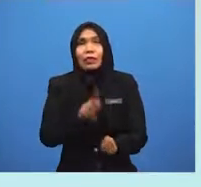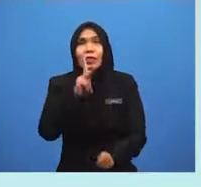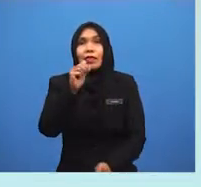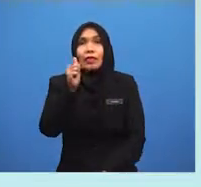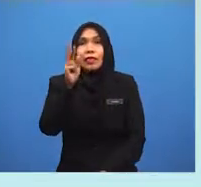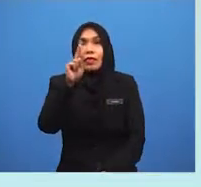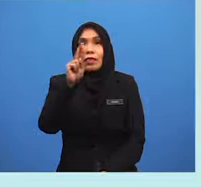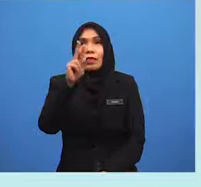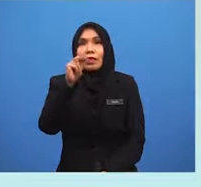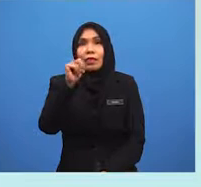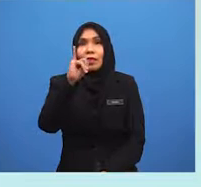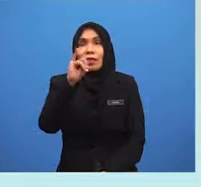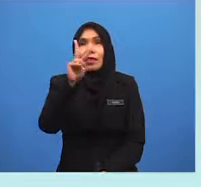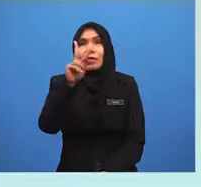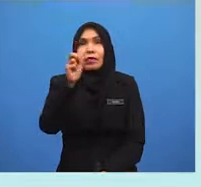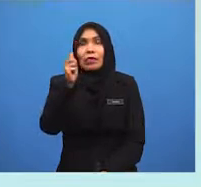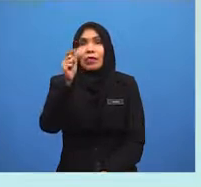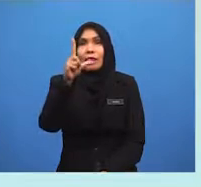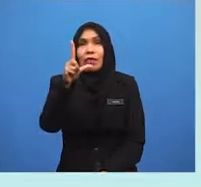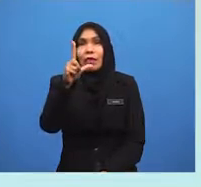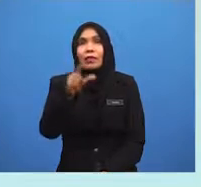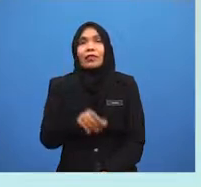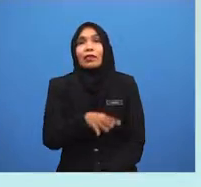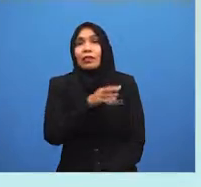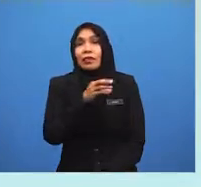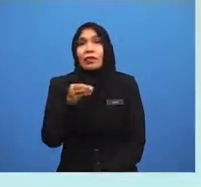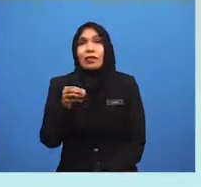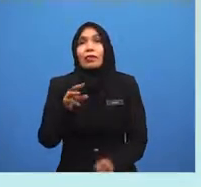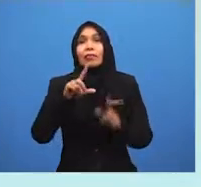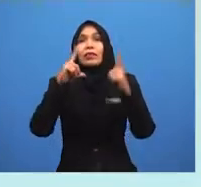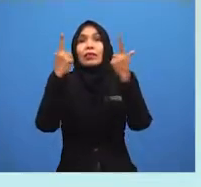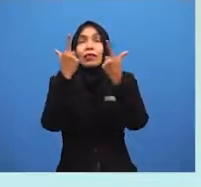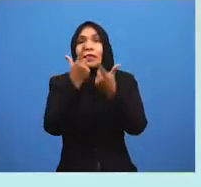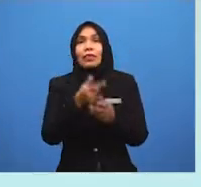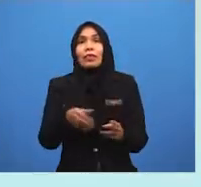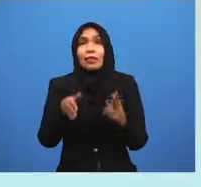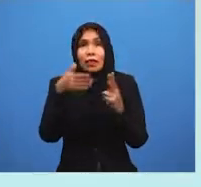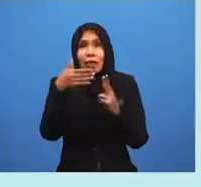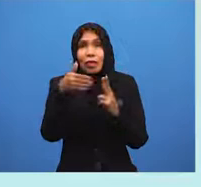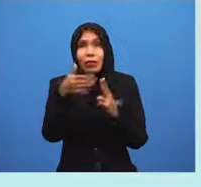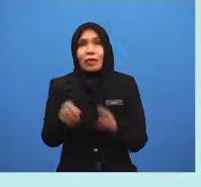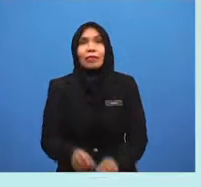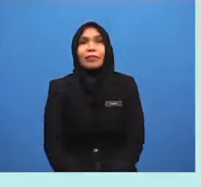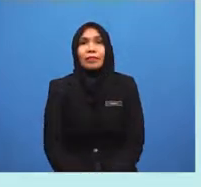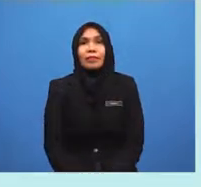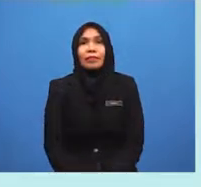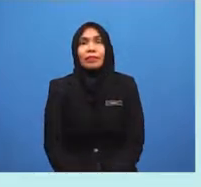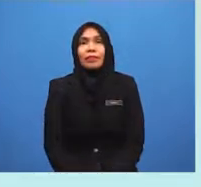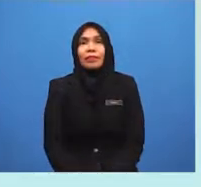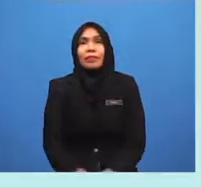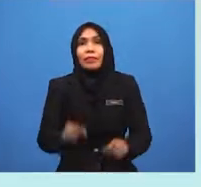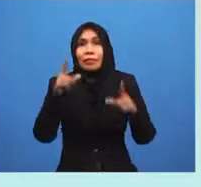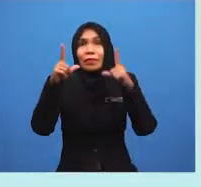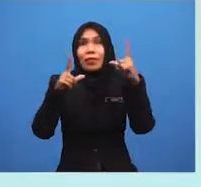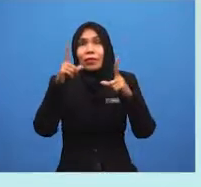karnival dan kenduri perkahwinan. Yang ketiga, ziarah menziarahi